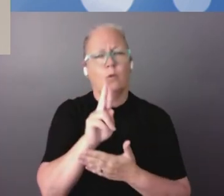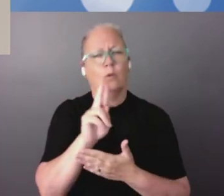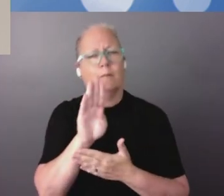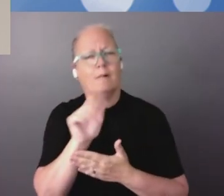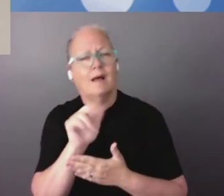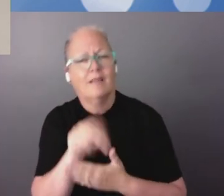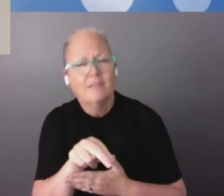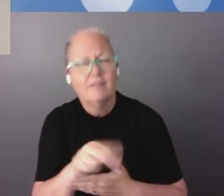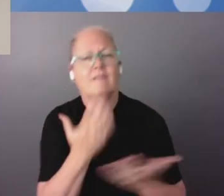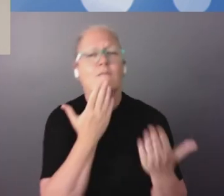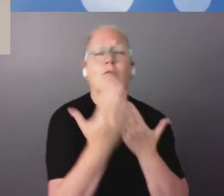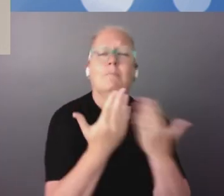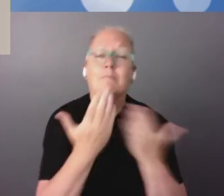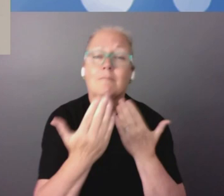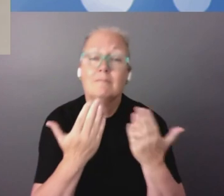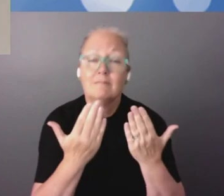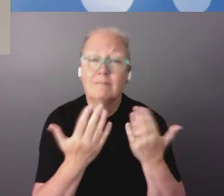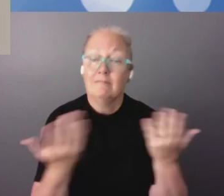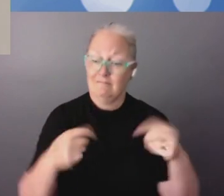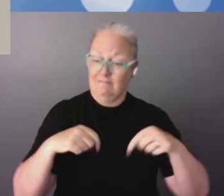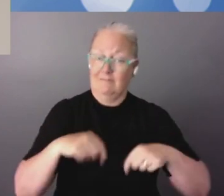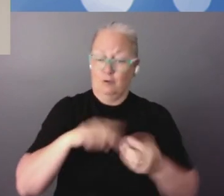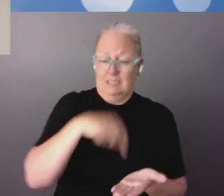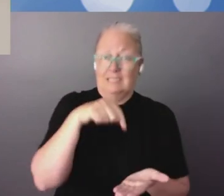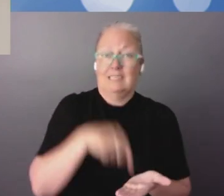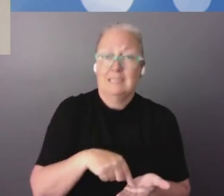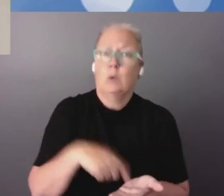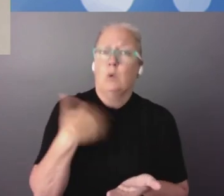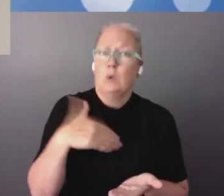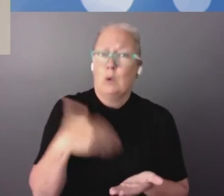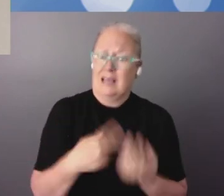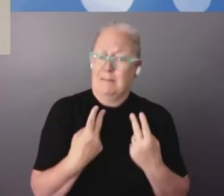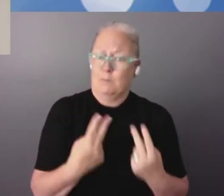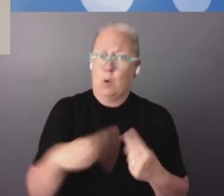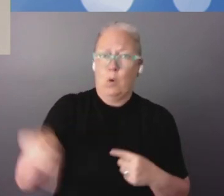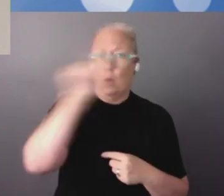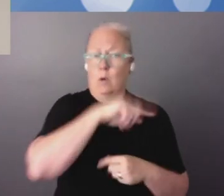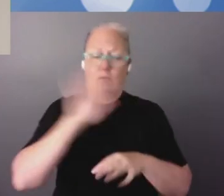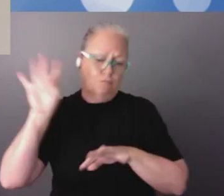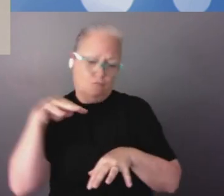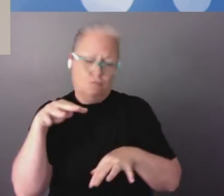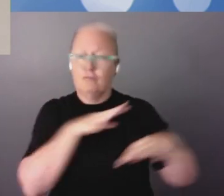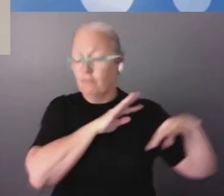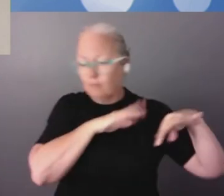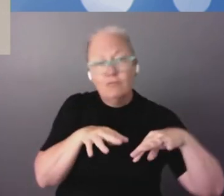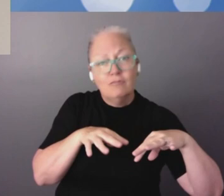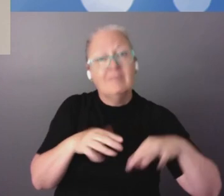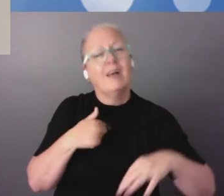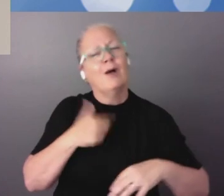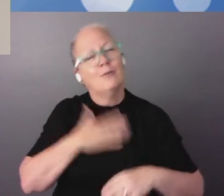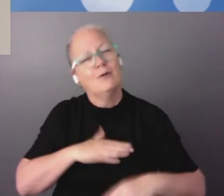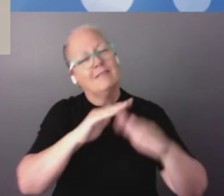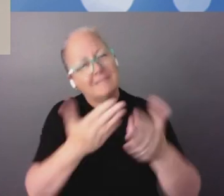WF11. Это показывает, насколько важным городом на карте мира стал город Катовице. Нам не остается просто